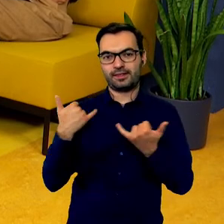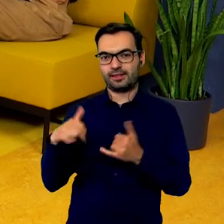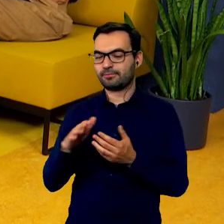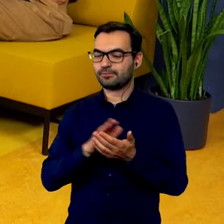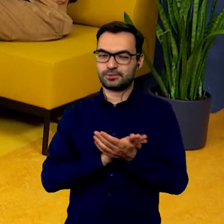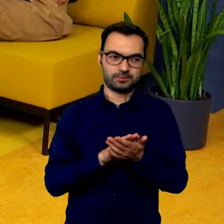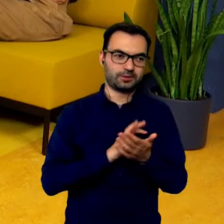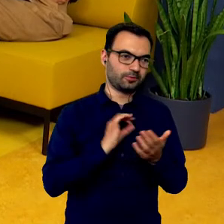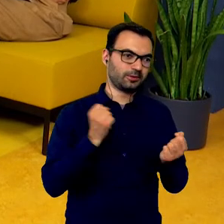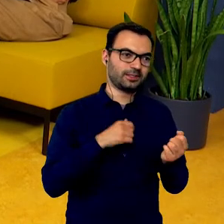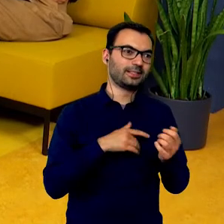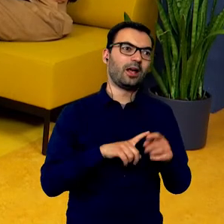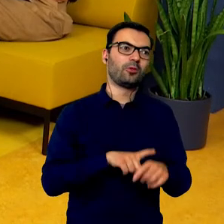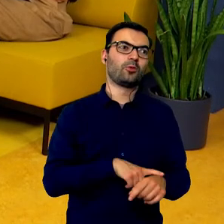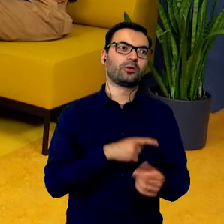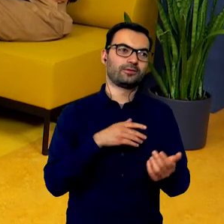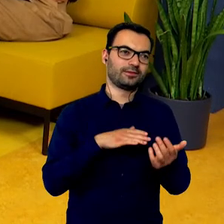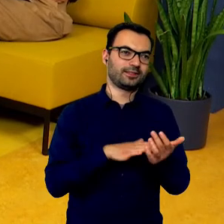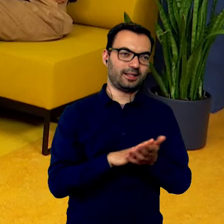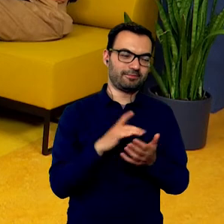przy długim wstępem.